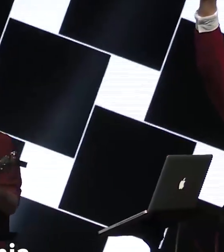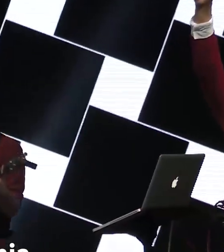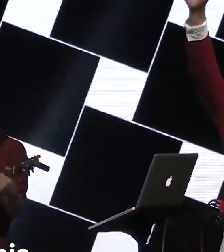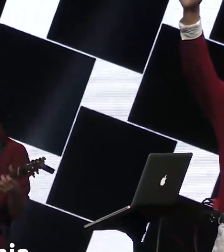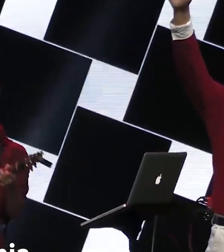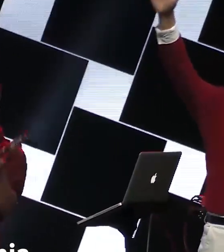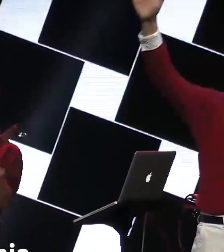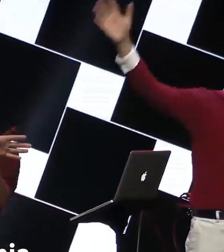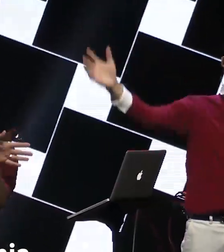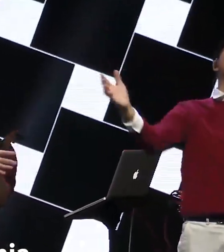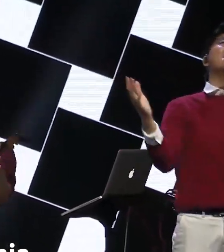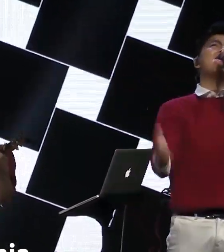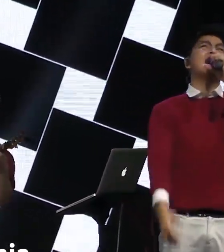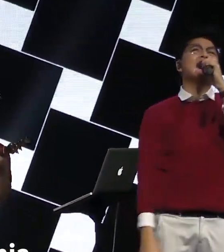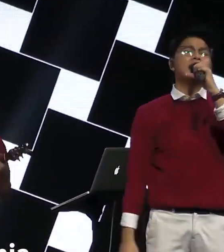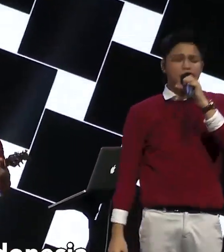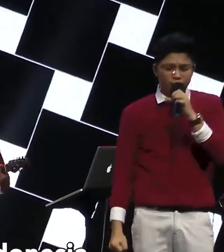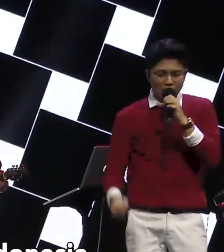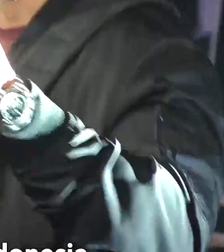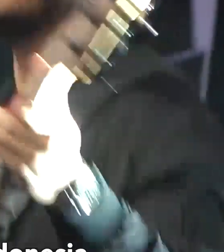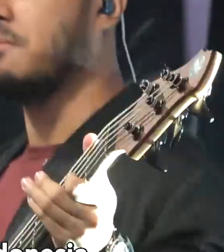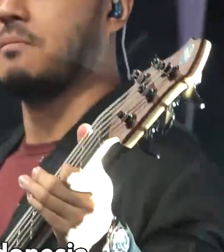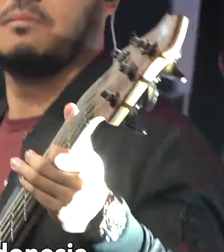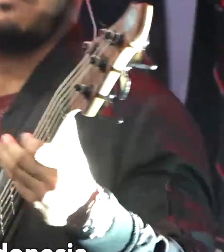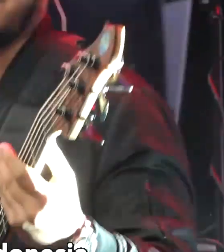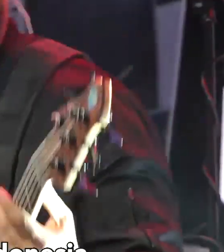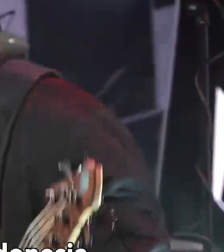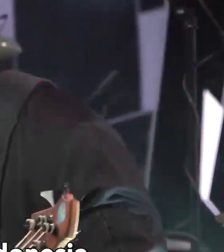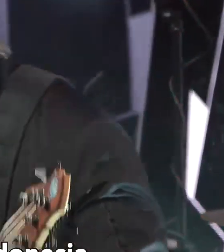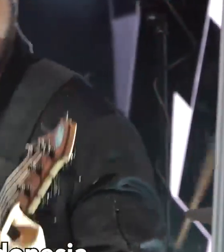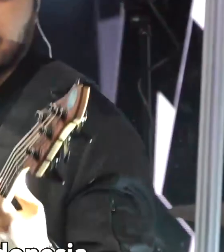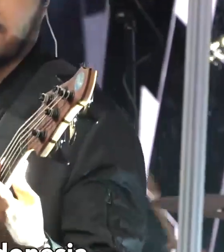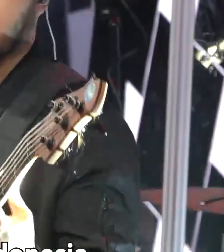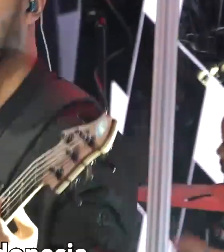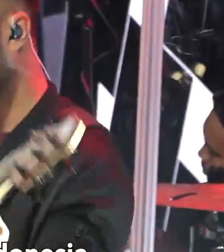Bersatulah lawan dunia, angkatlah suara